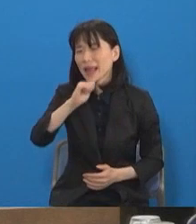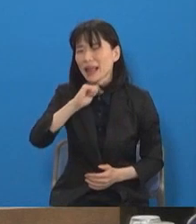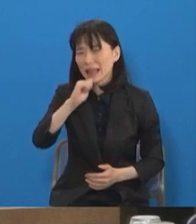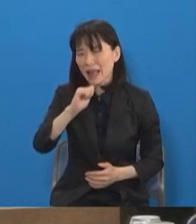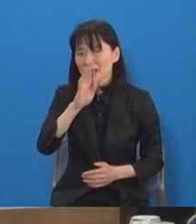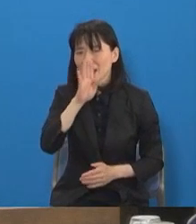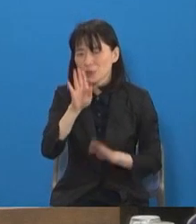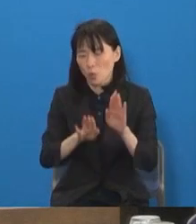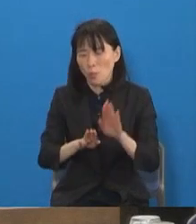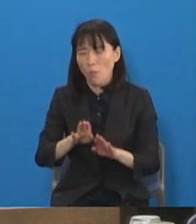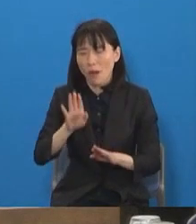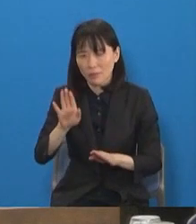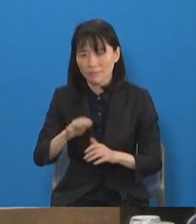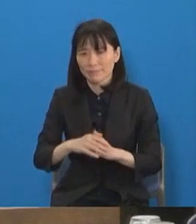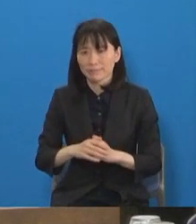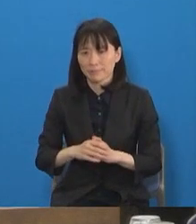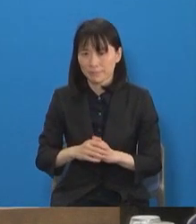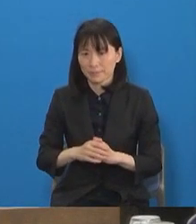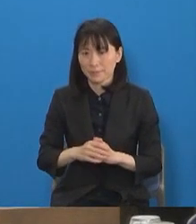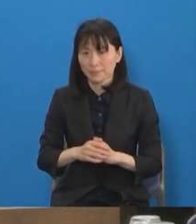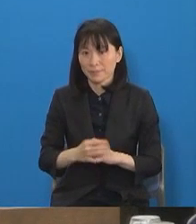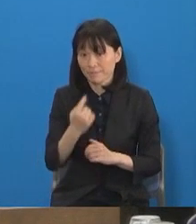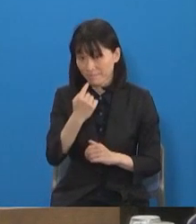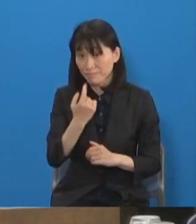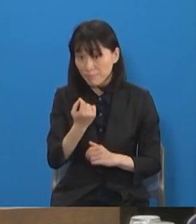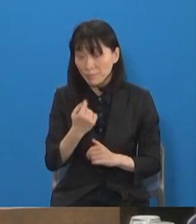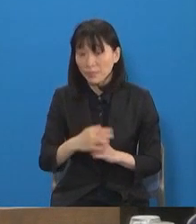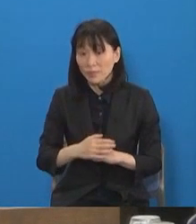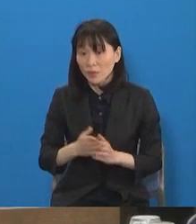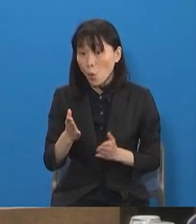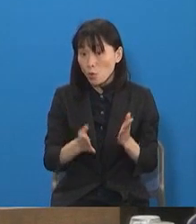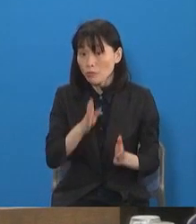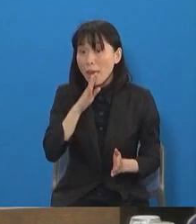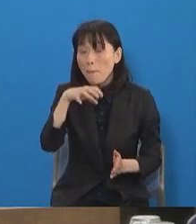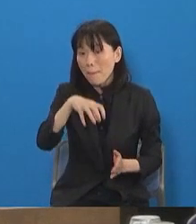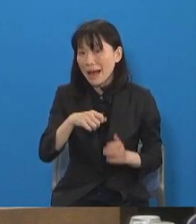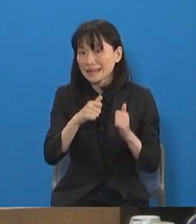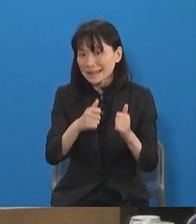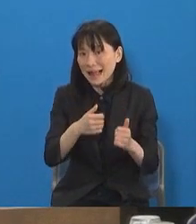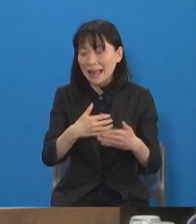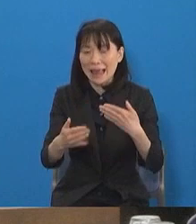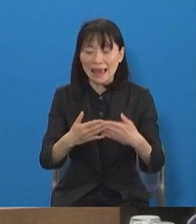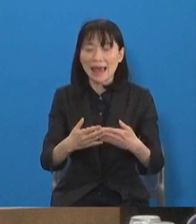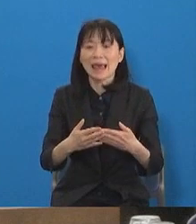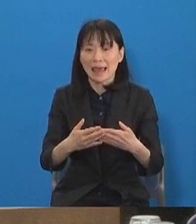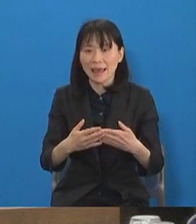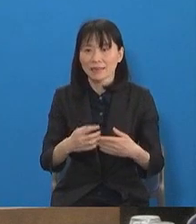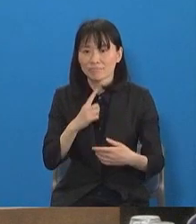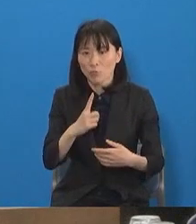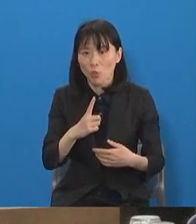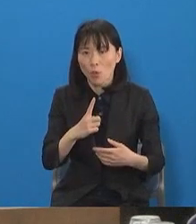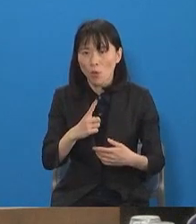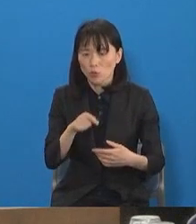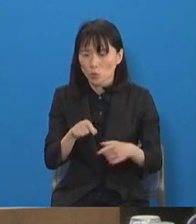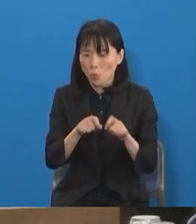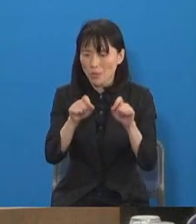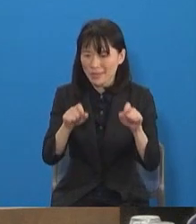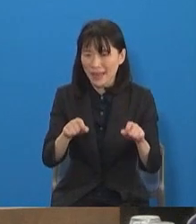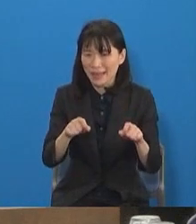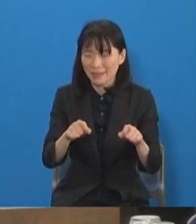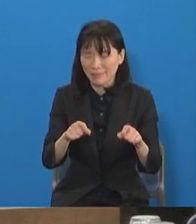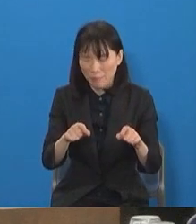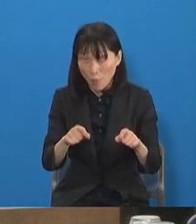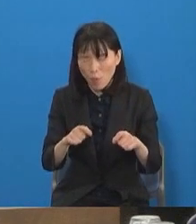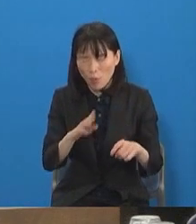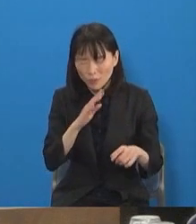状の問題も抱えております。私も保育の現場にいた経験を持つ一人として、この問題を肌で感じ